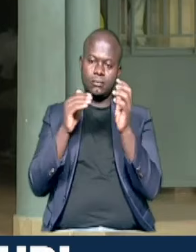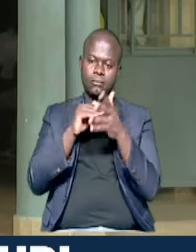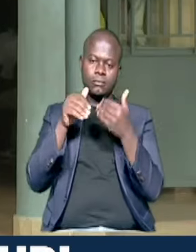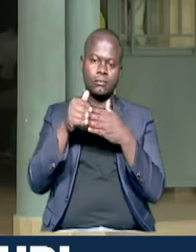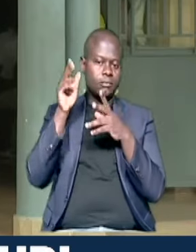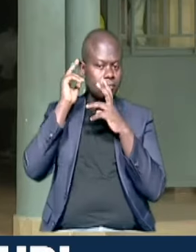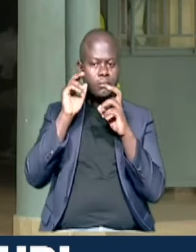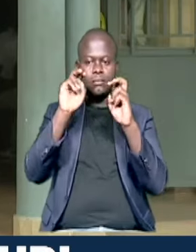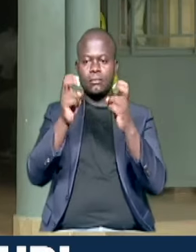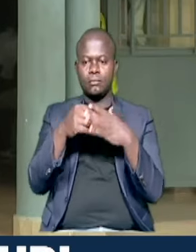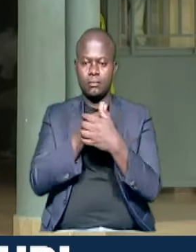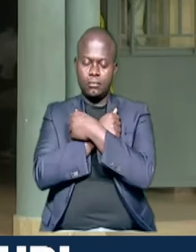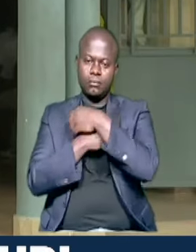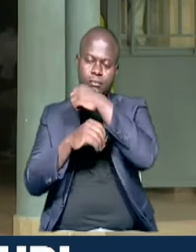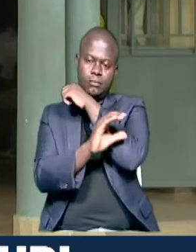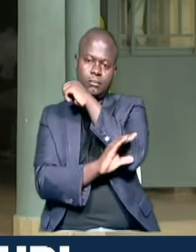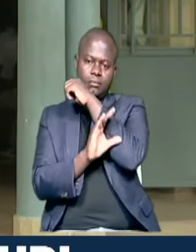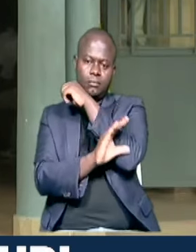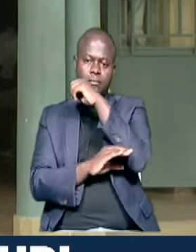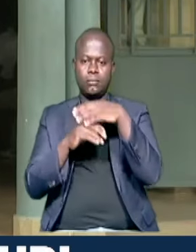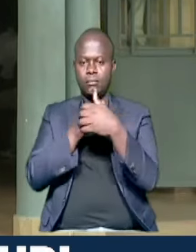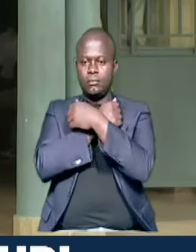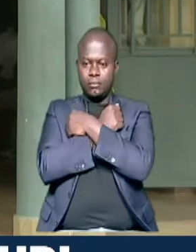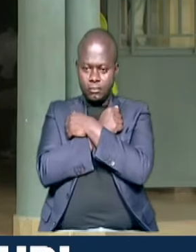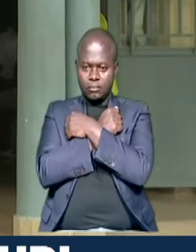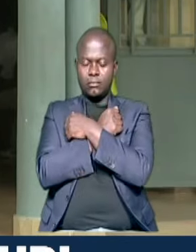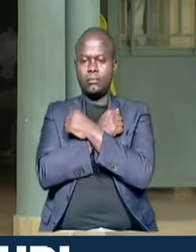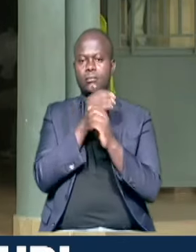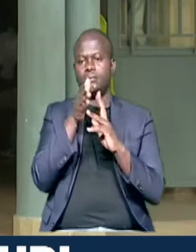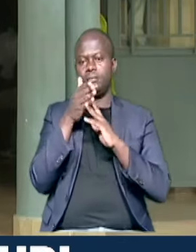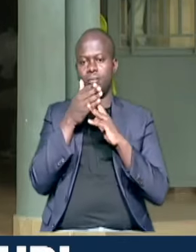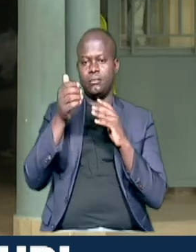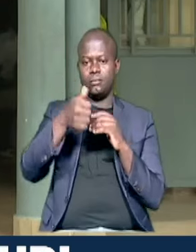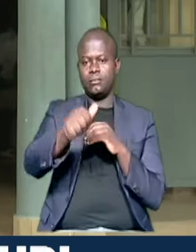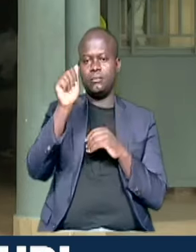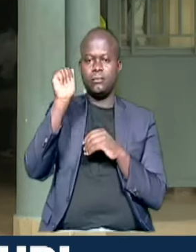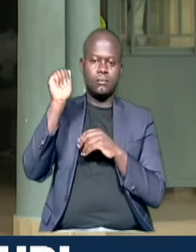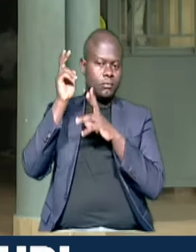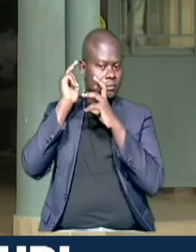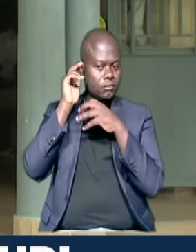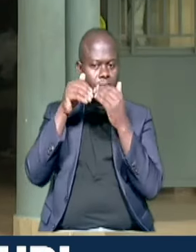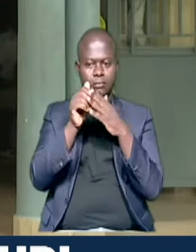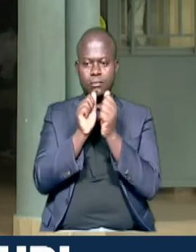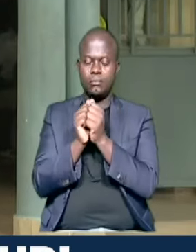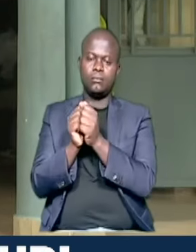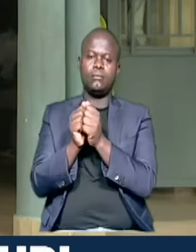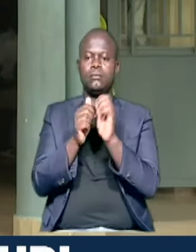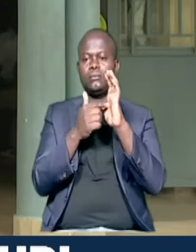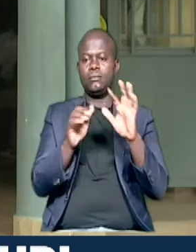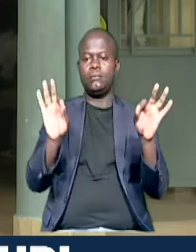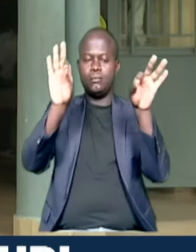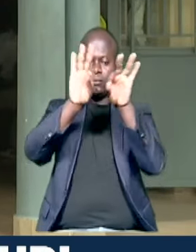ko gukunda igihugu, gukundana hagati yabo, kumva ko hari